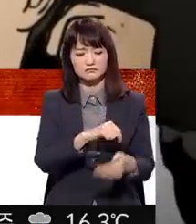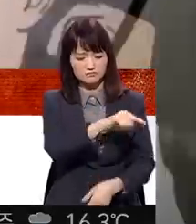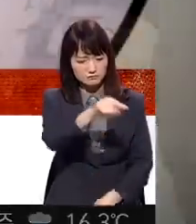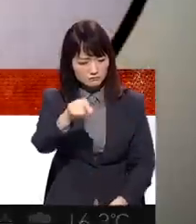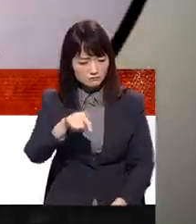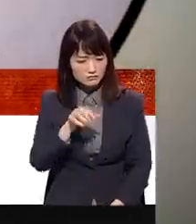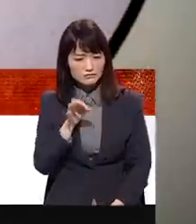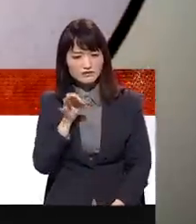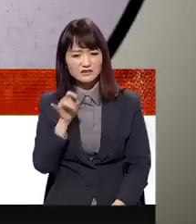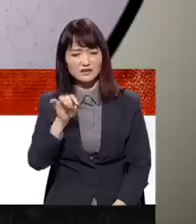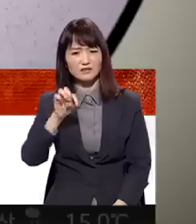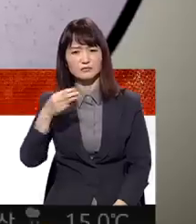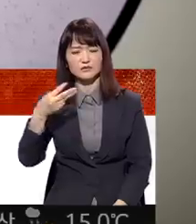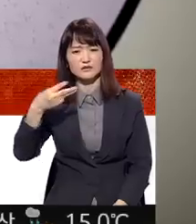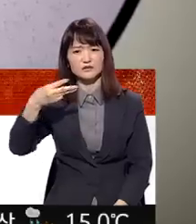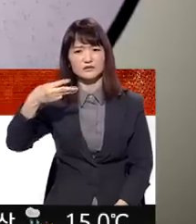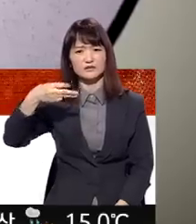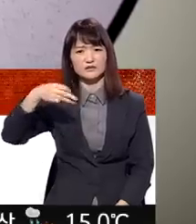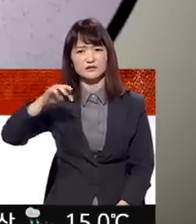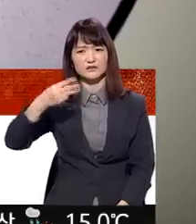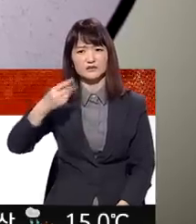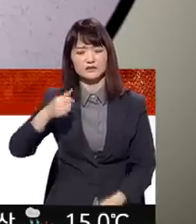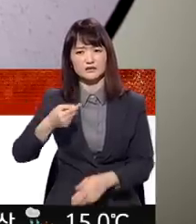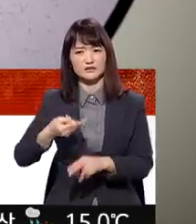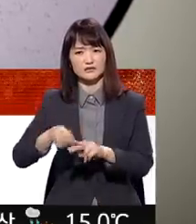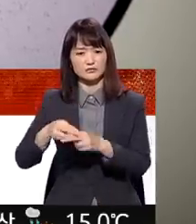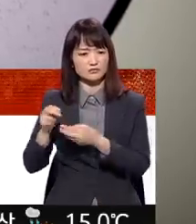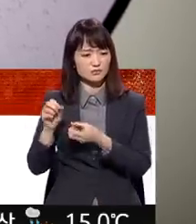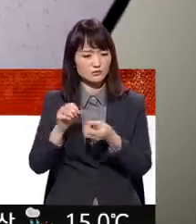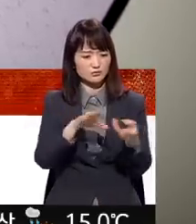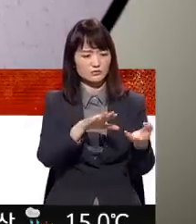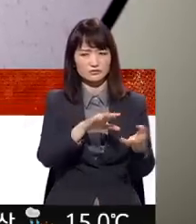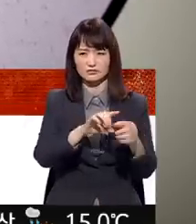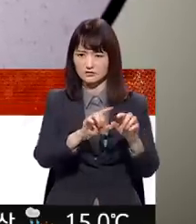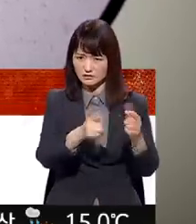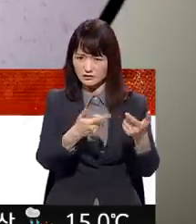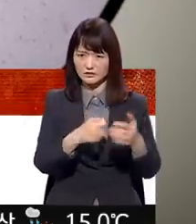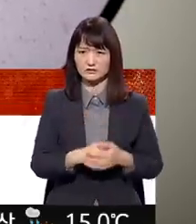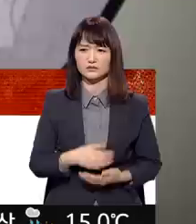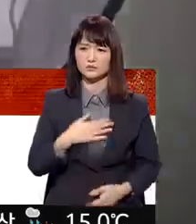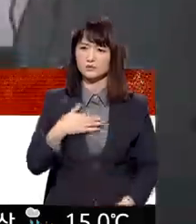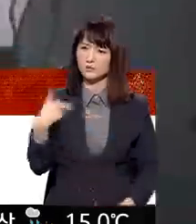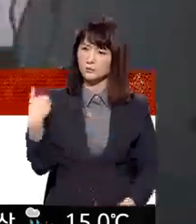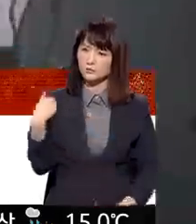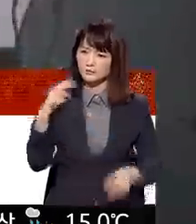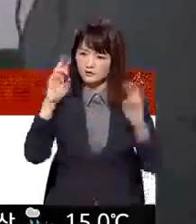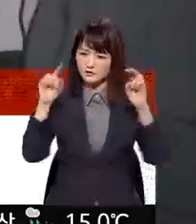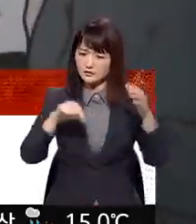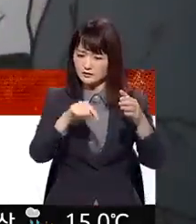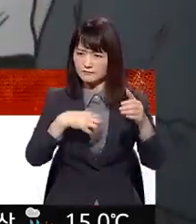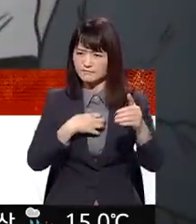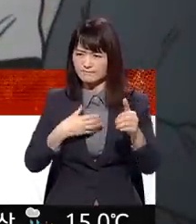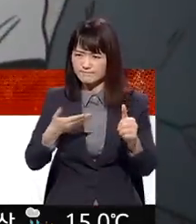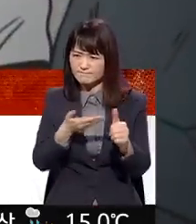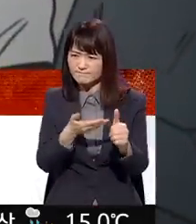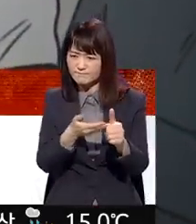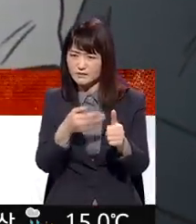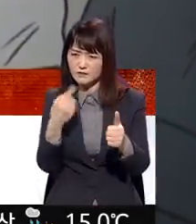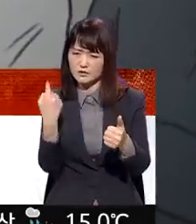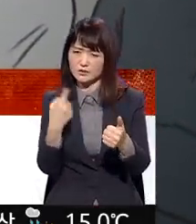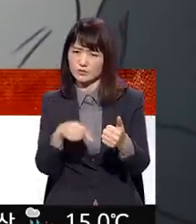애터킬러를 보낸다는 거는 그건 아니잖아요. 저도 뭐 잘 모르겠지만은 뭐 사장 내 괴롭힘도 교육을 다